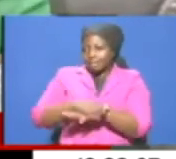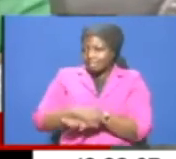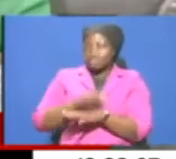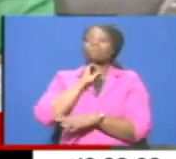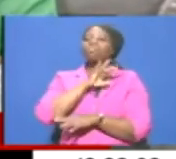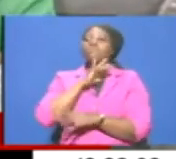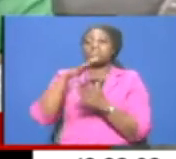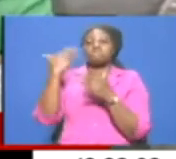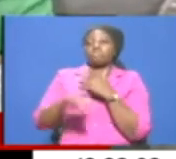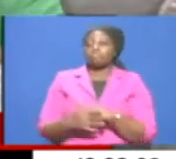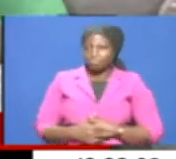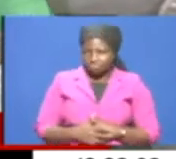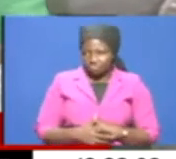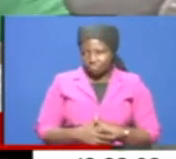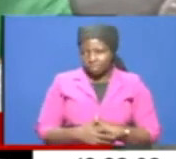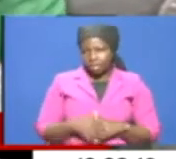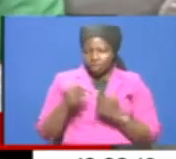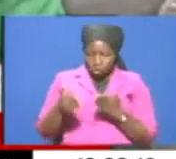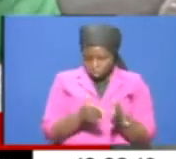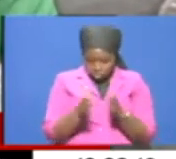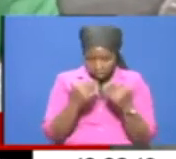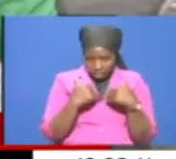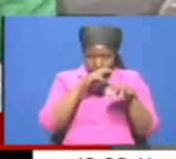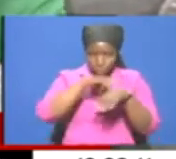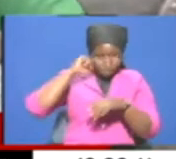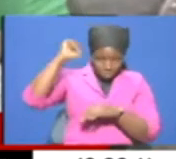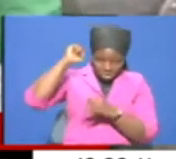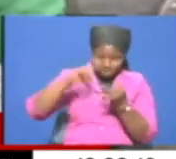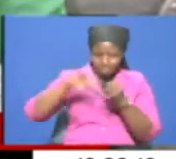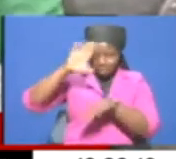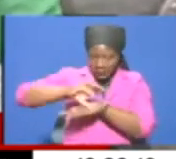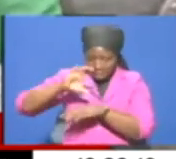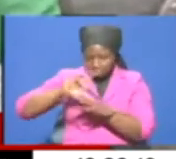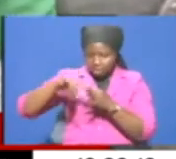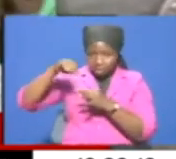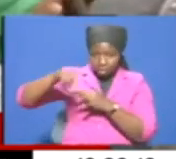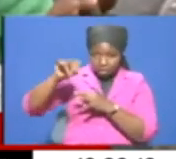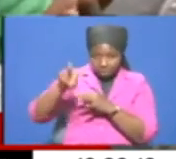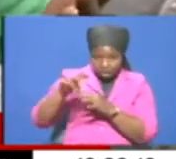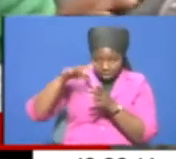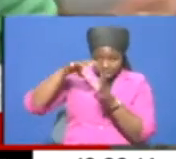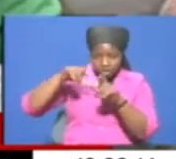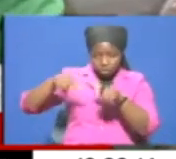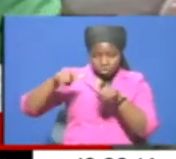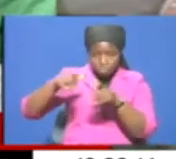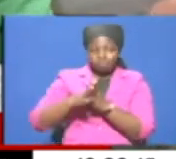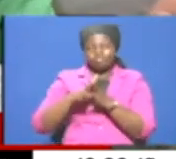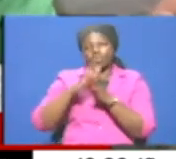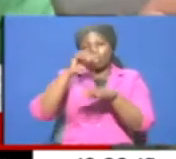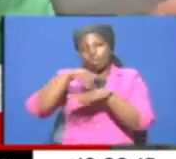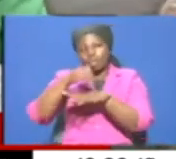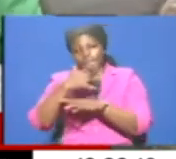Platform hii ziko wakati wa siasa, kanisani, studioni kama hii, kwa radio, na tutaambia wa Kenya, this is the way to